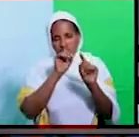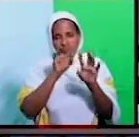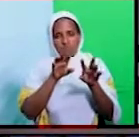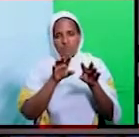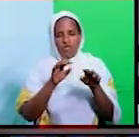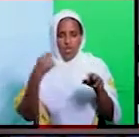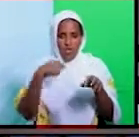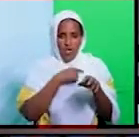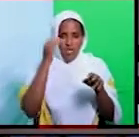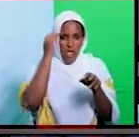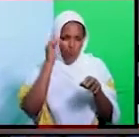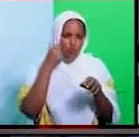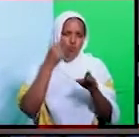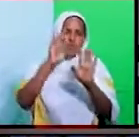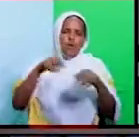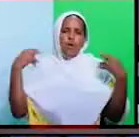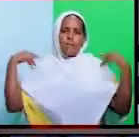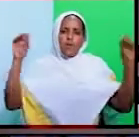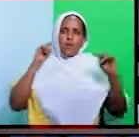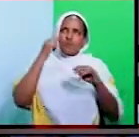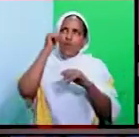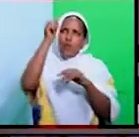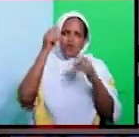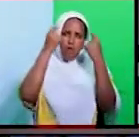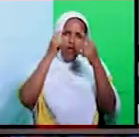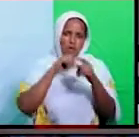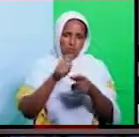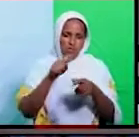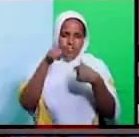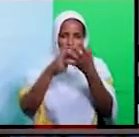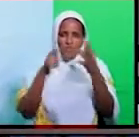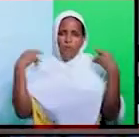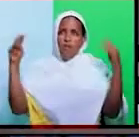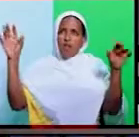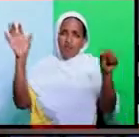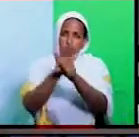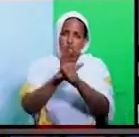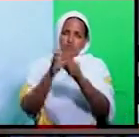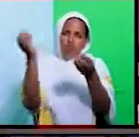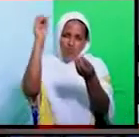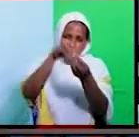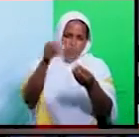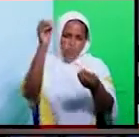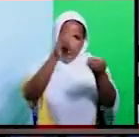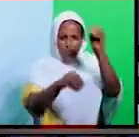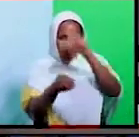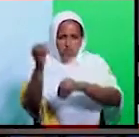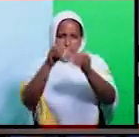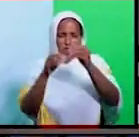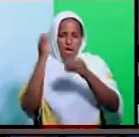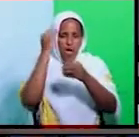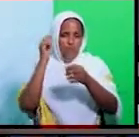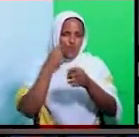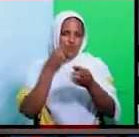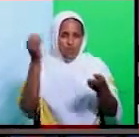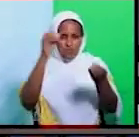ጠፋን አሉ ከዛ ሲያያቸው የመጡት በባህሩ ላይ ነው እንደገና ደግሞ መላ ሰውነታቸው ያበራል እንደ ፋና እንደ ፋውዛ